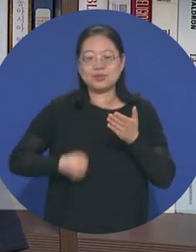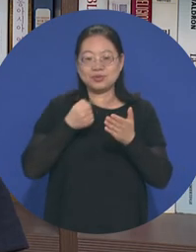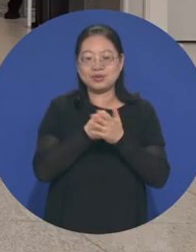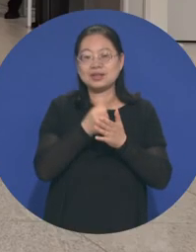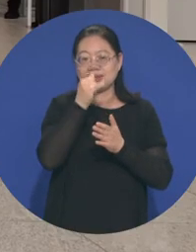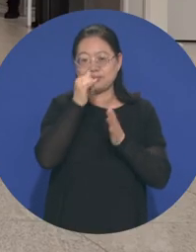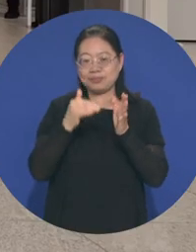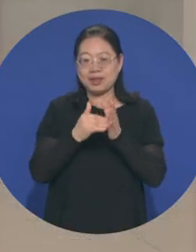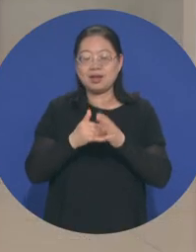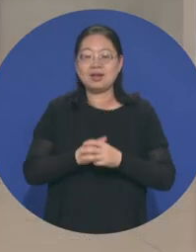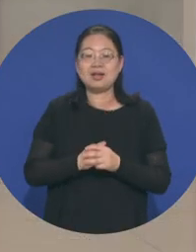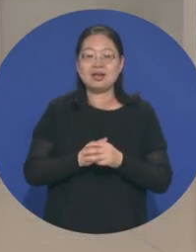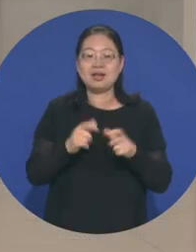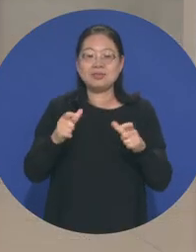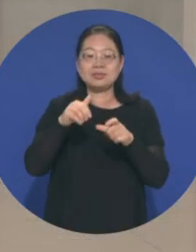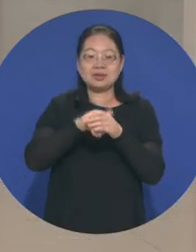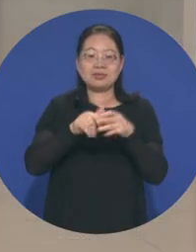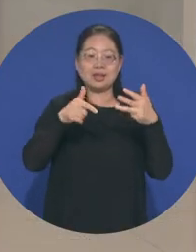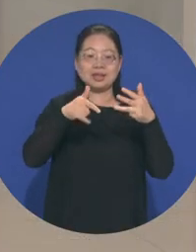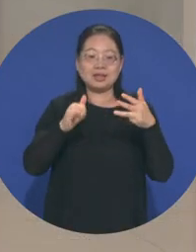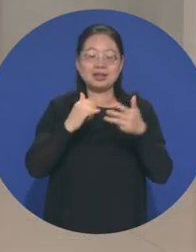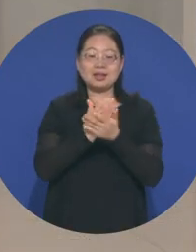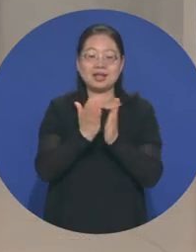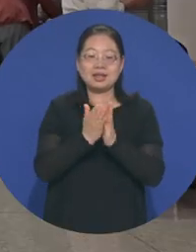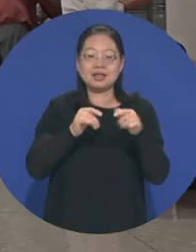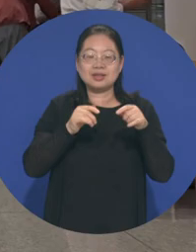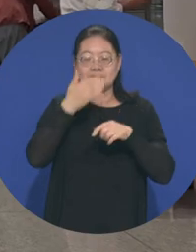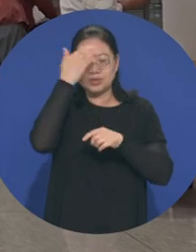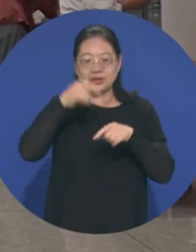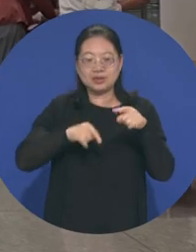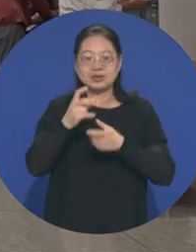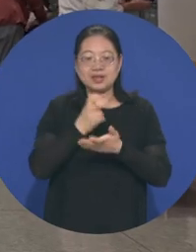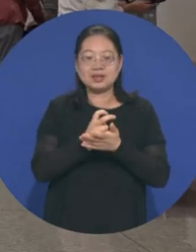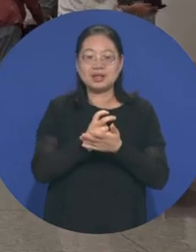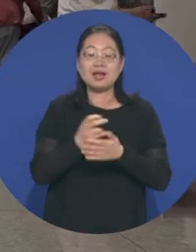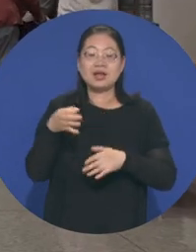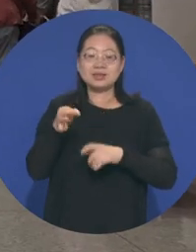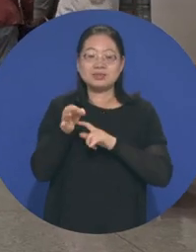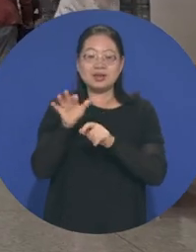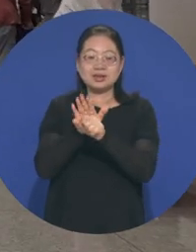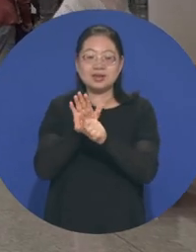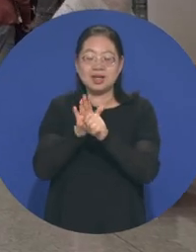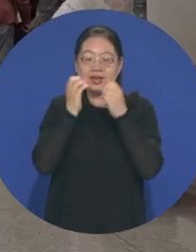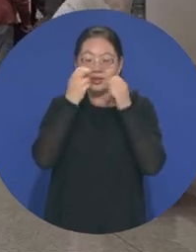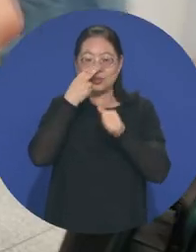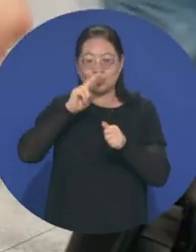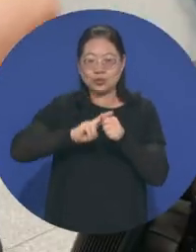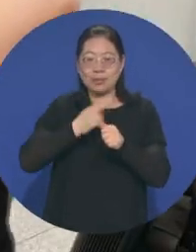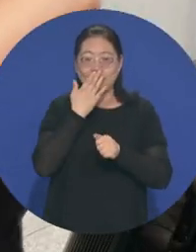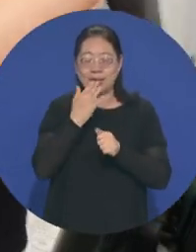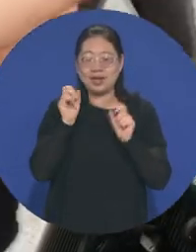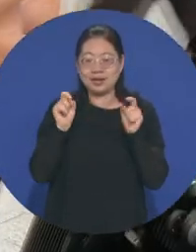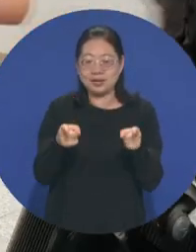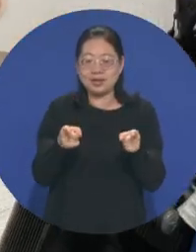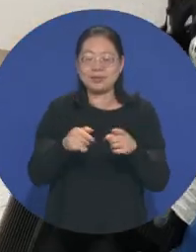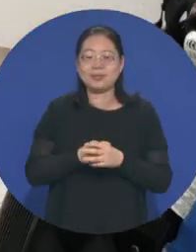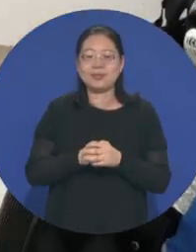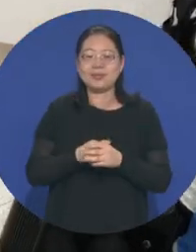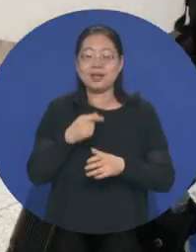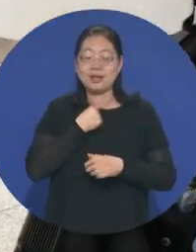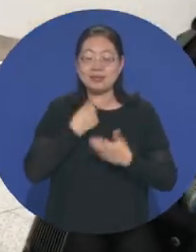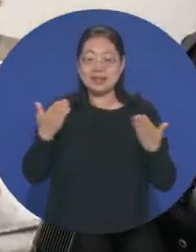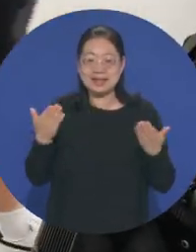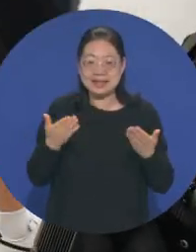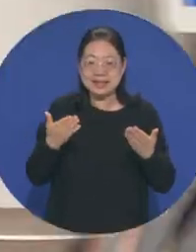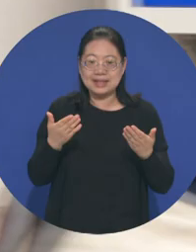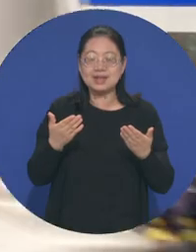수 있고요. 민선 8기 경기도의 다양한 청년 정책은 금전적 지원을 넘어 새로운 도전을 할 수 있는 기회와 하고 싶었던